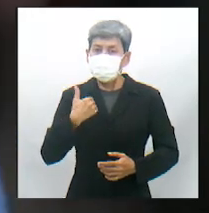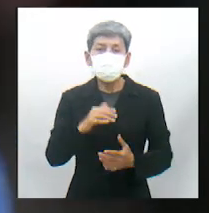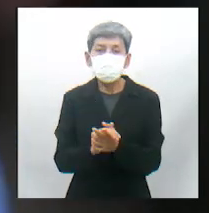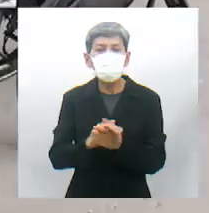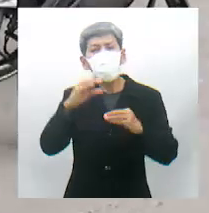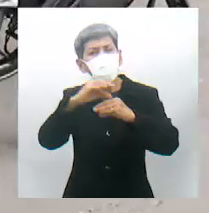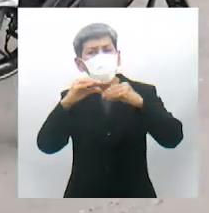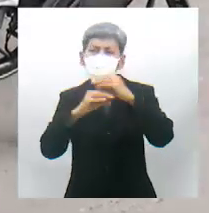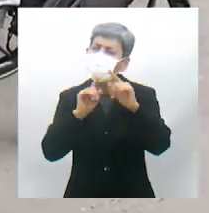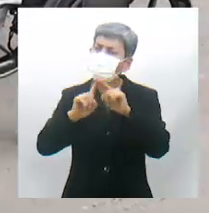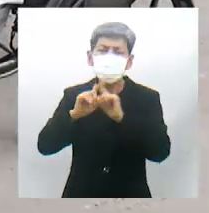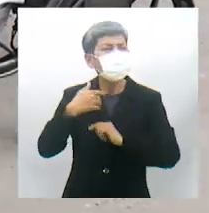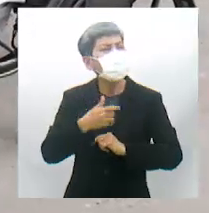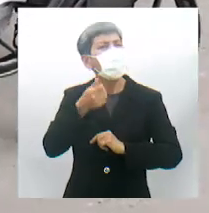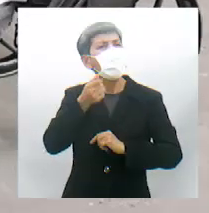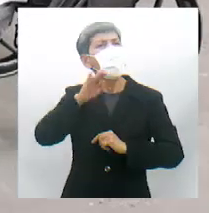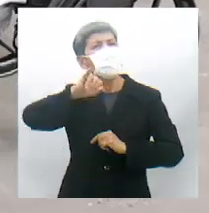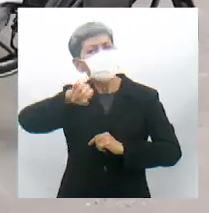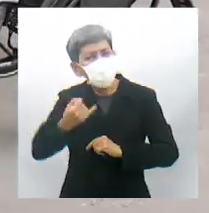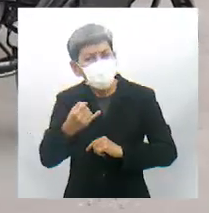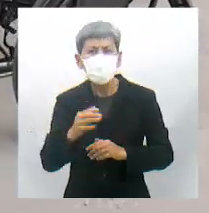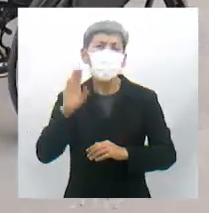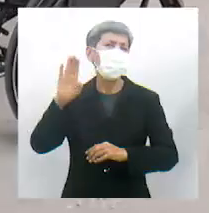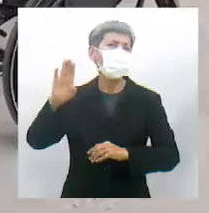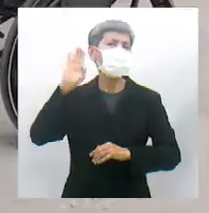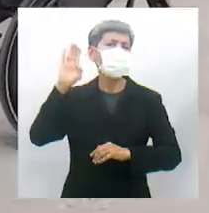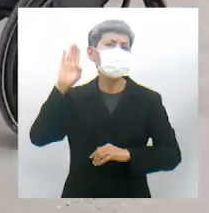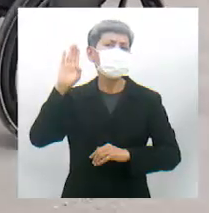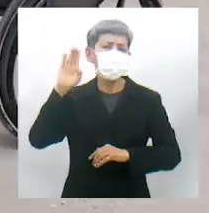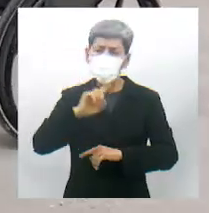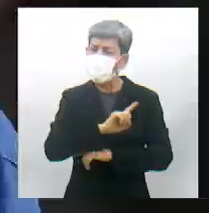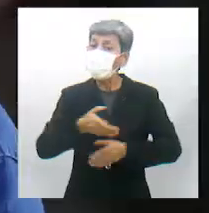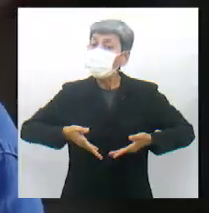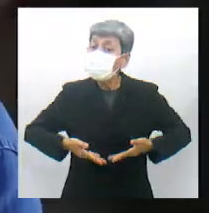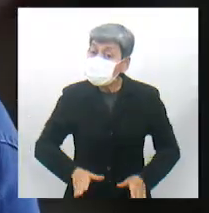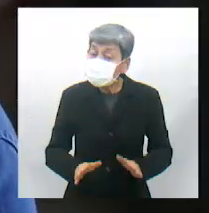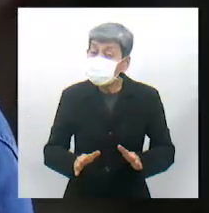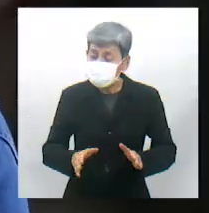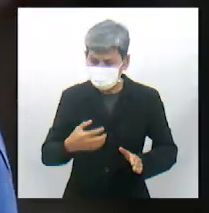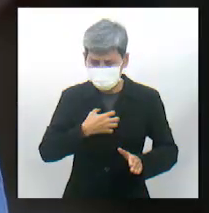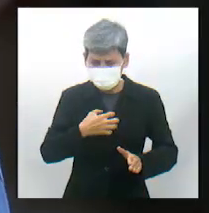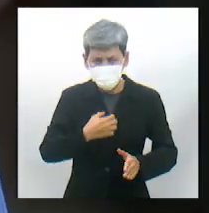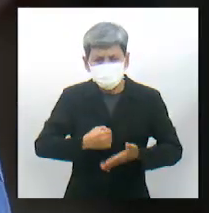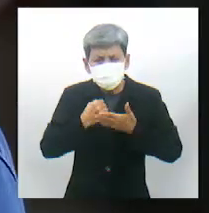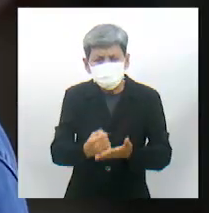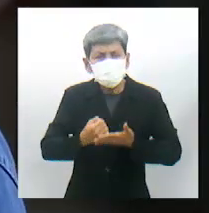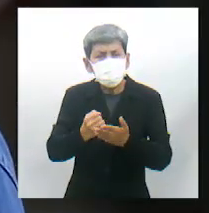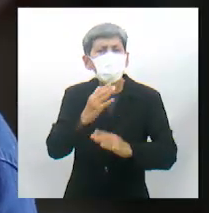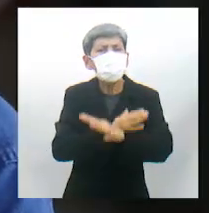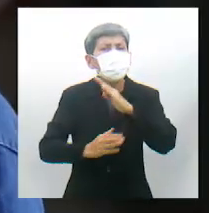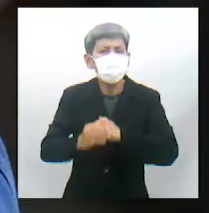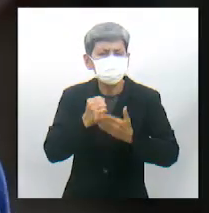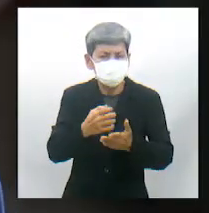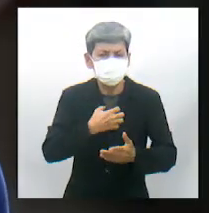งานองค์การบริหารส่วนจังหวัดหรือบริษัทหรือวันเกิดของคนที่อยากจะช่วยอุปกรณ์คนพิการน